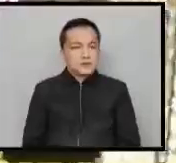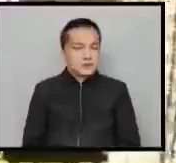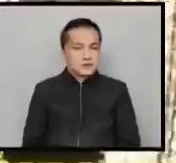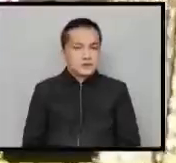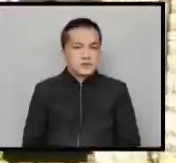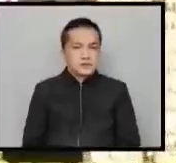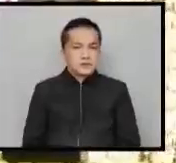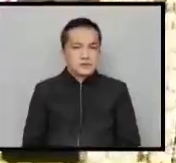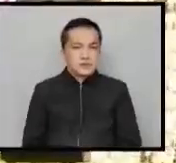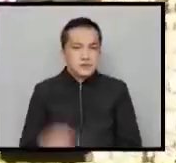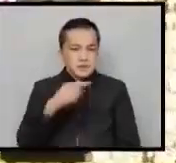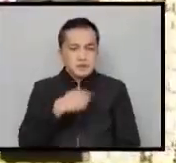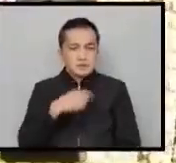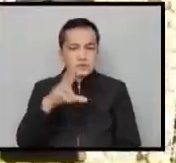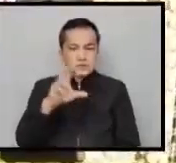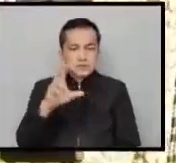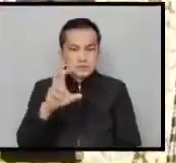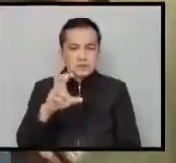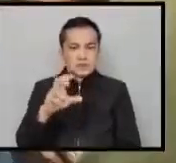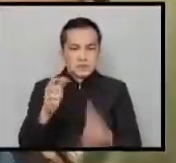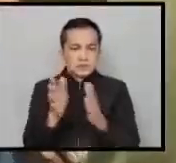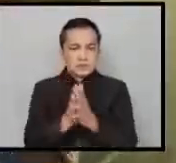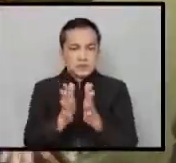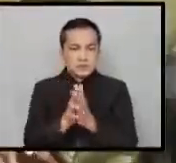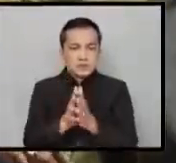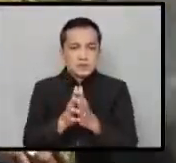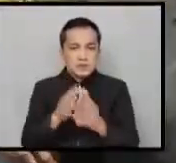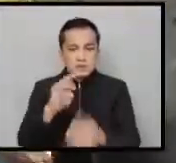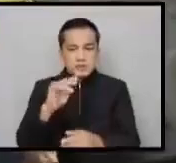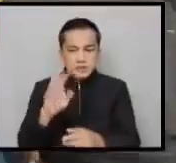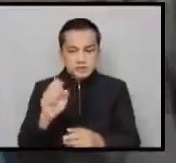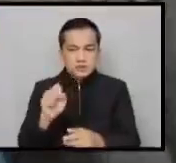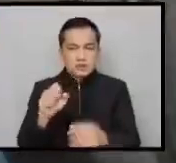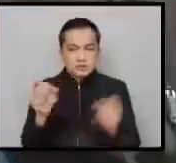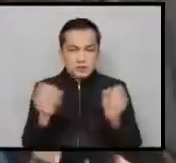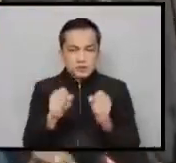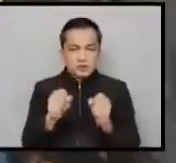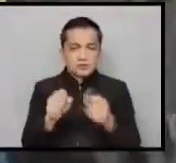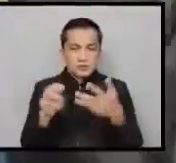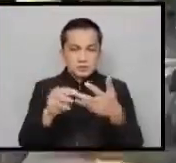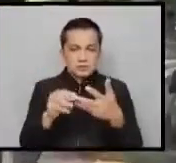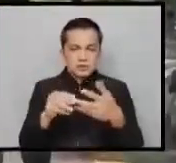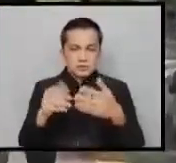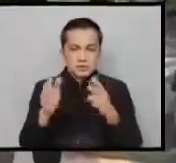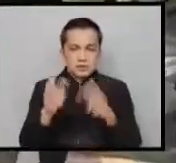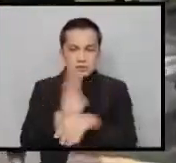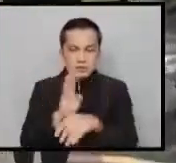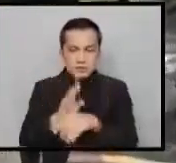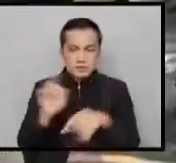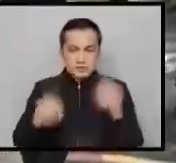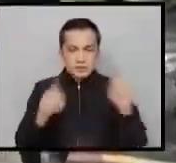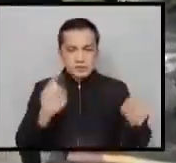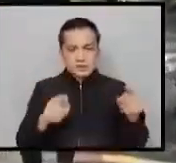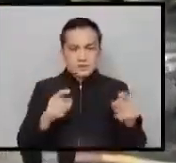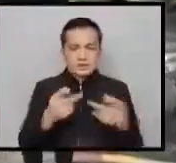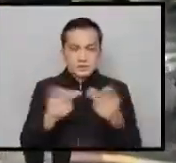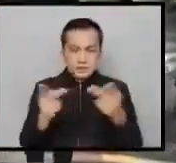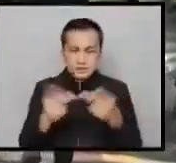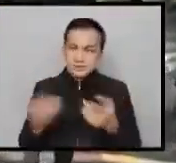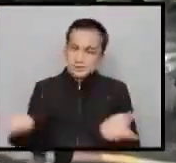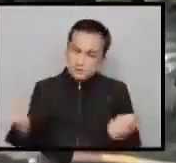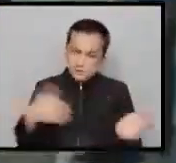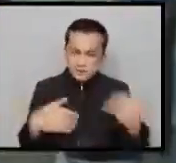Big 300 stalls ng mga micro, small and medium enterprises mula sa iba't ibang lugar ang pinahintulutang pumuesto sa Session